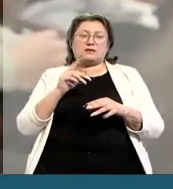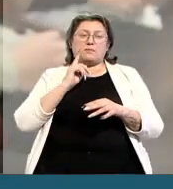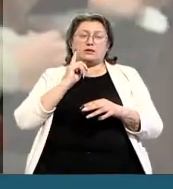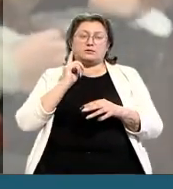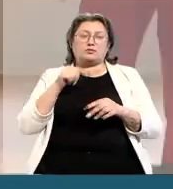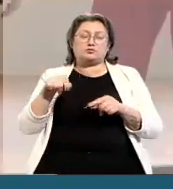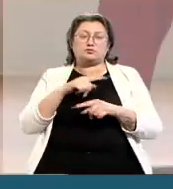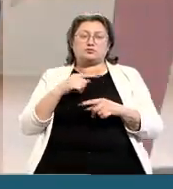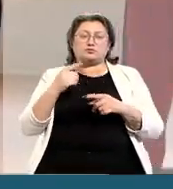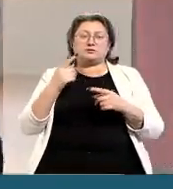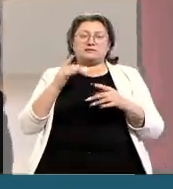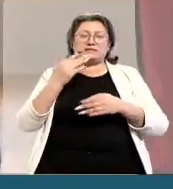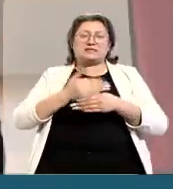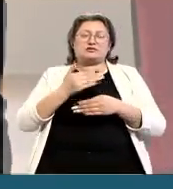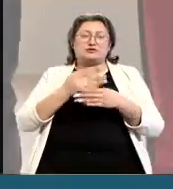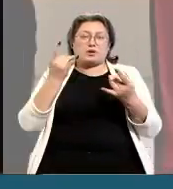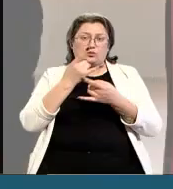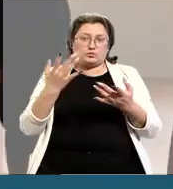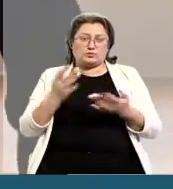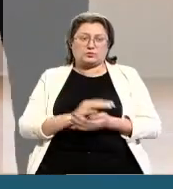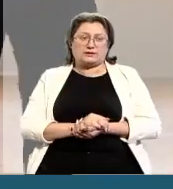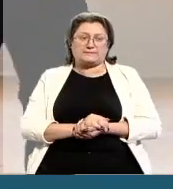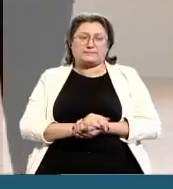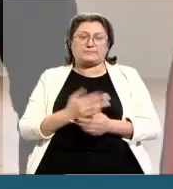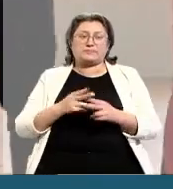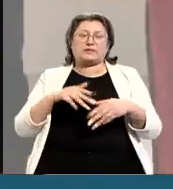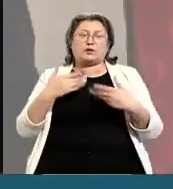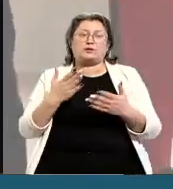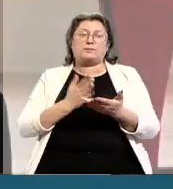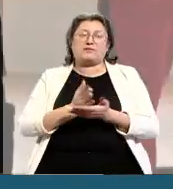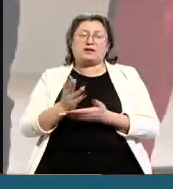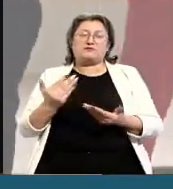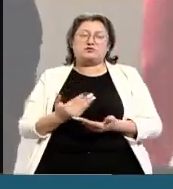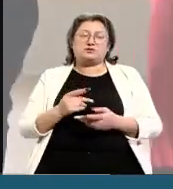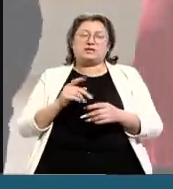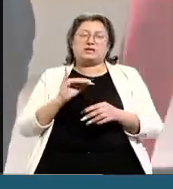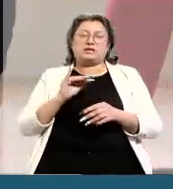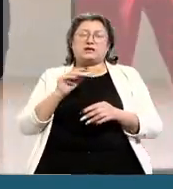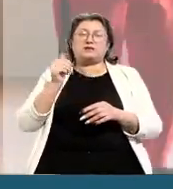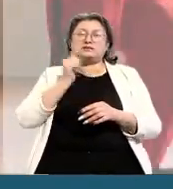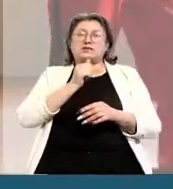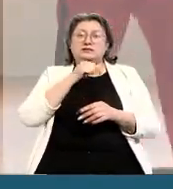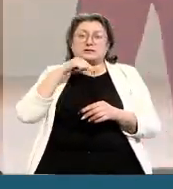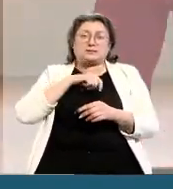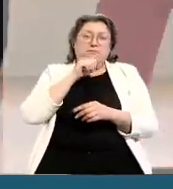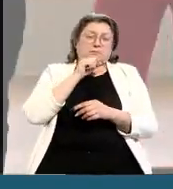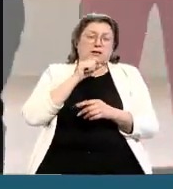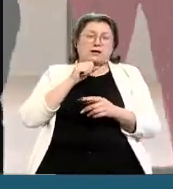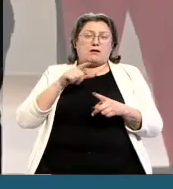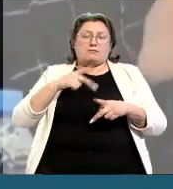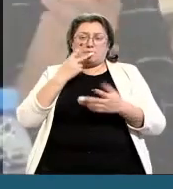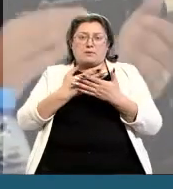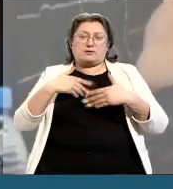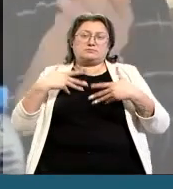ойыны көңіл-күйді көтеріп, қана қоймай жастарды сахна мәдениетіне баулайды. Өмірлік бағыт-бағдар беріп, қатысушылардың жасырын